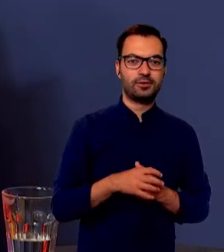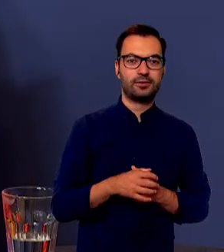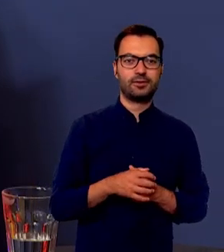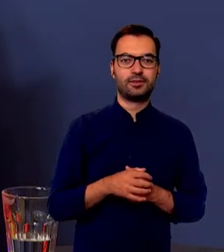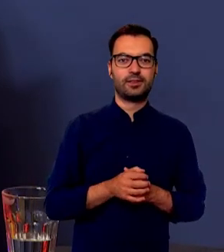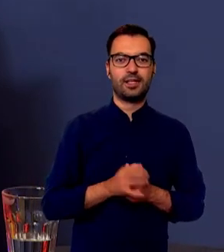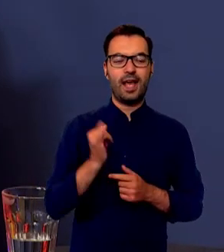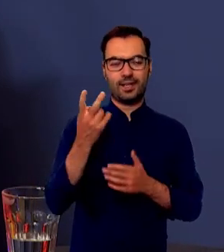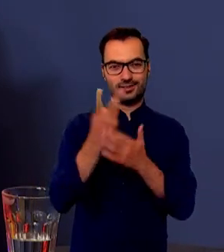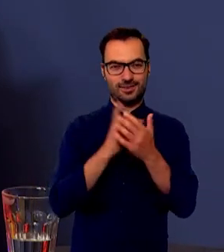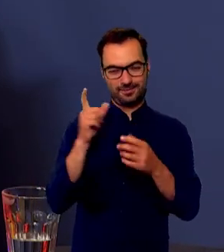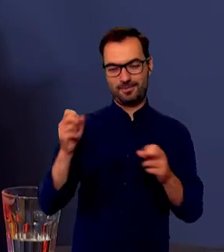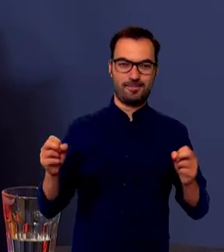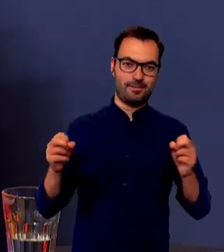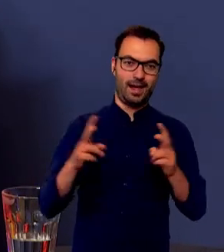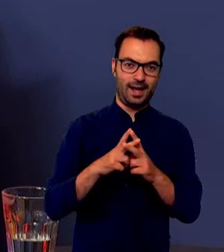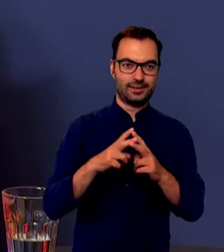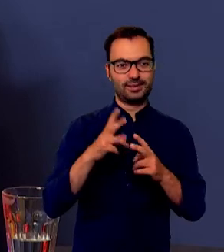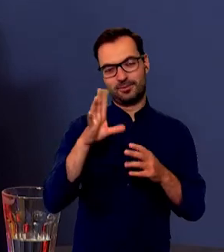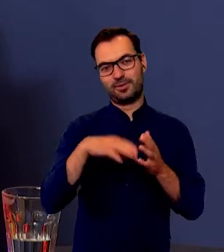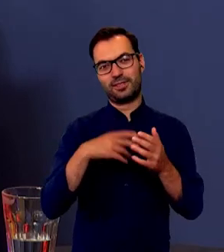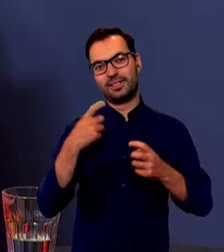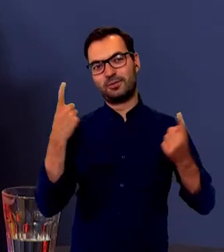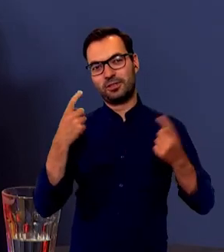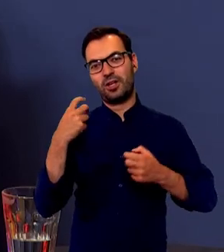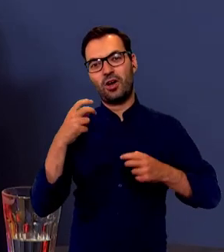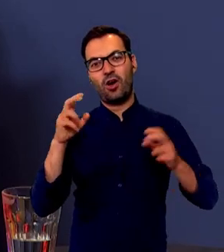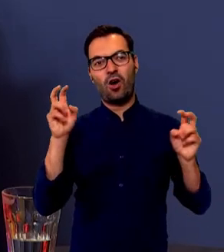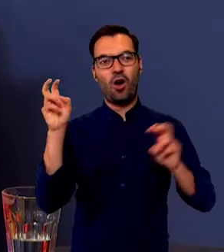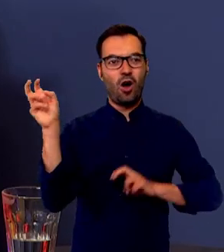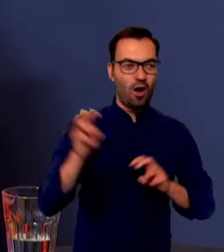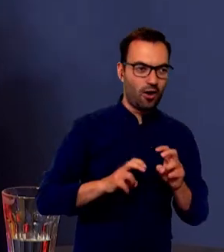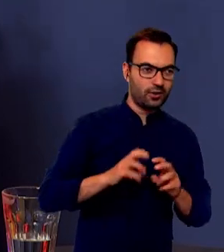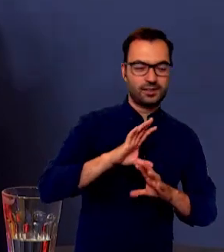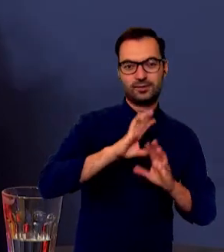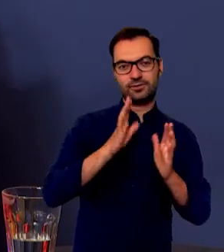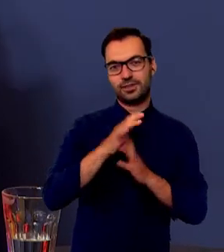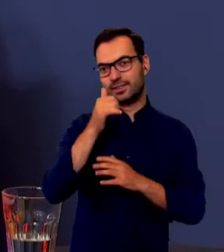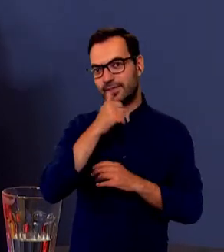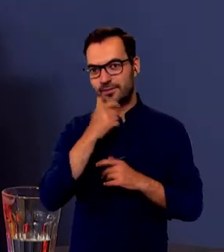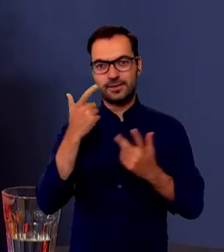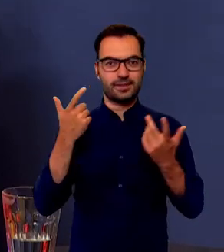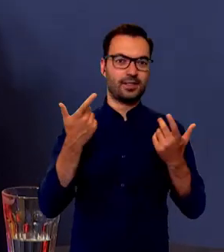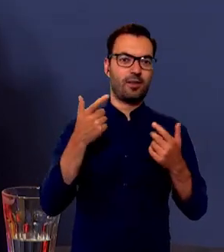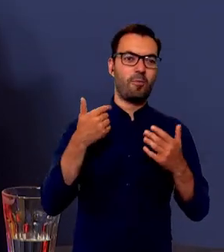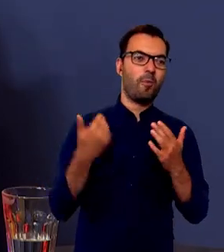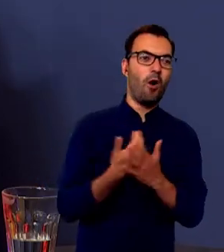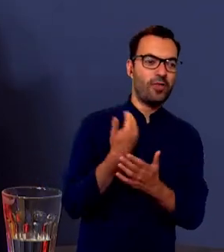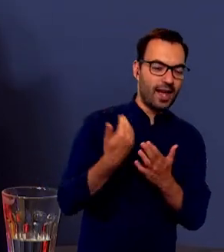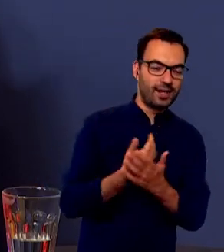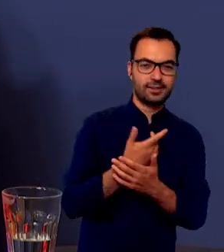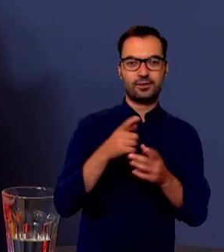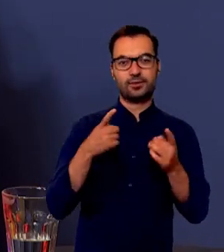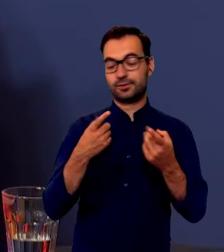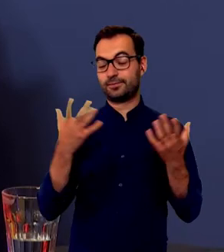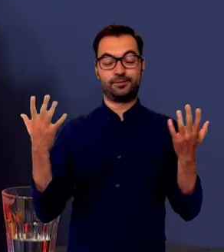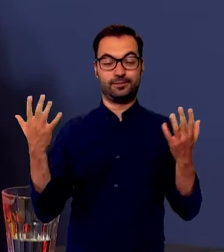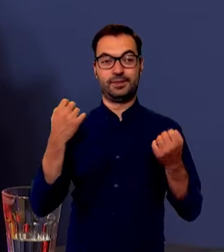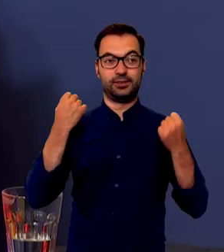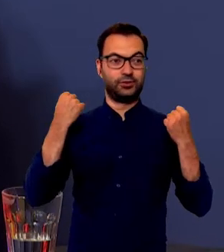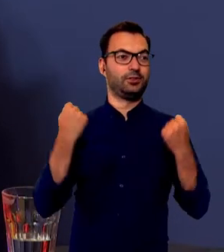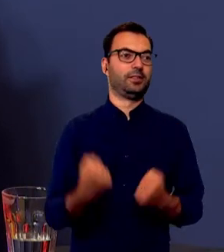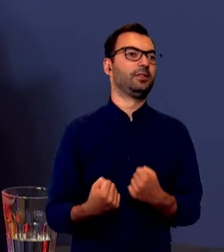z tobą w tym Paryżu i rozwiązuje się ten problem z hotelem, a potem całą tę zagadkę i te całe sytuacje z modelkami, z organizacją, to jest po prostu